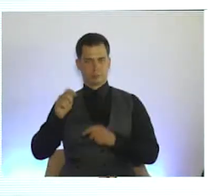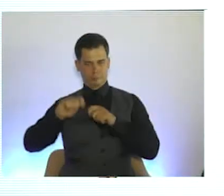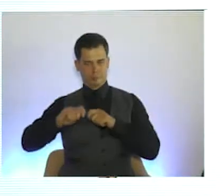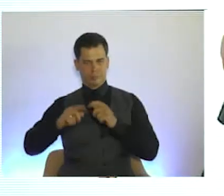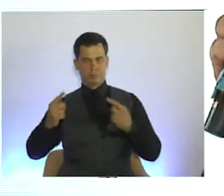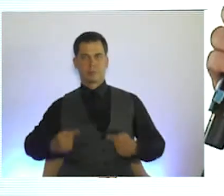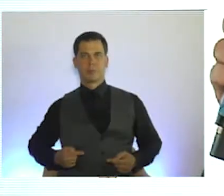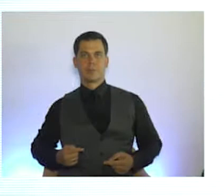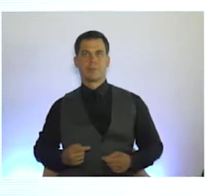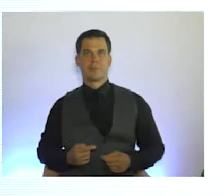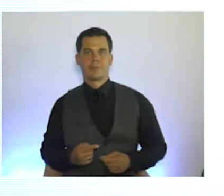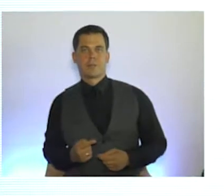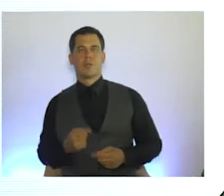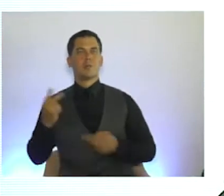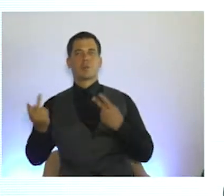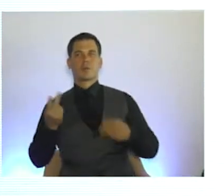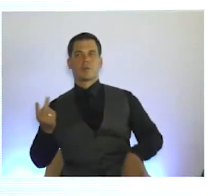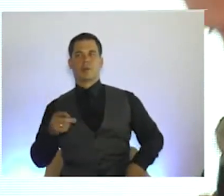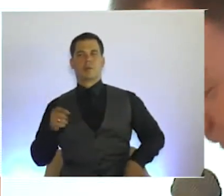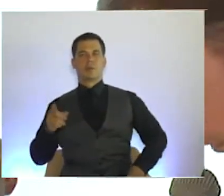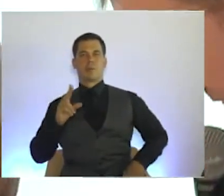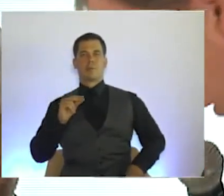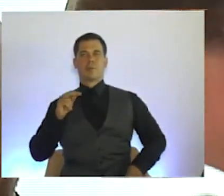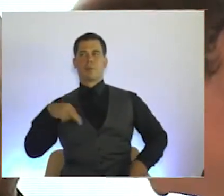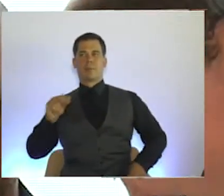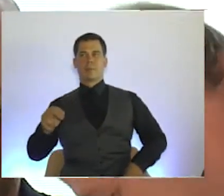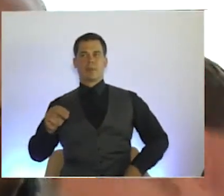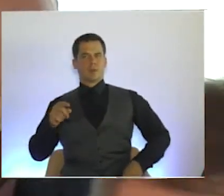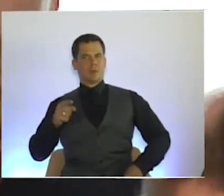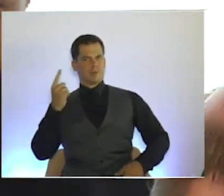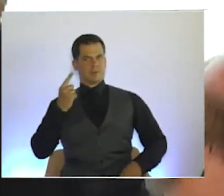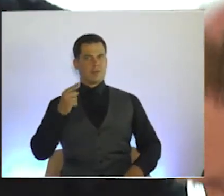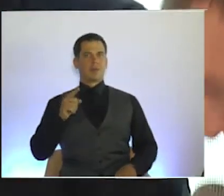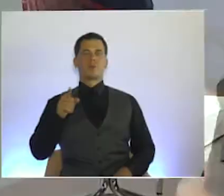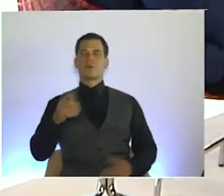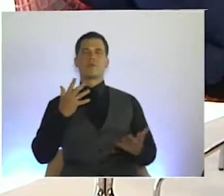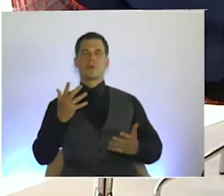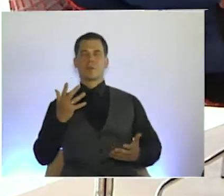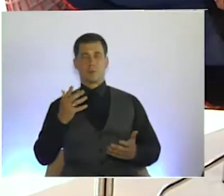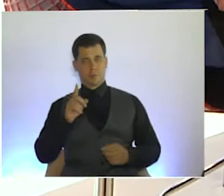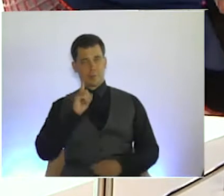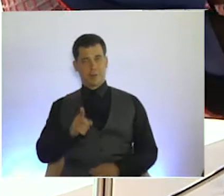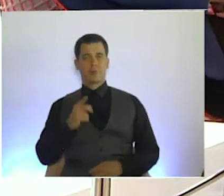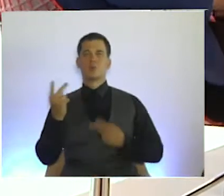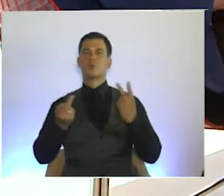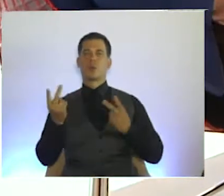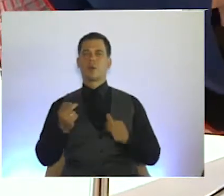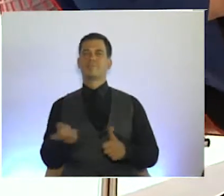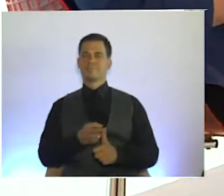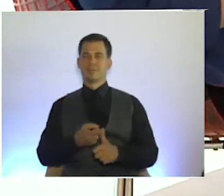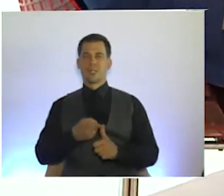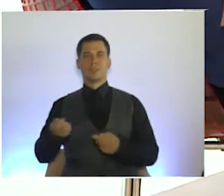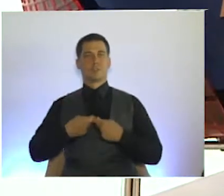zadać pytanie panelistom. To tak gwoli wyjaśnienia, że to nie wybuchnie. Nie wybuchnie. Zaczynamy dzisiejszy panel, który